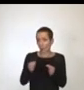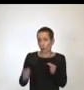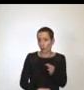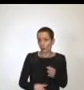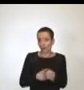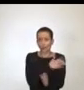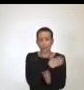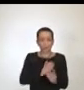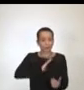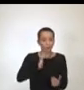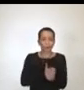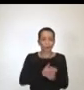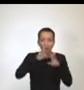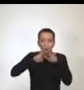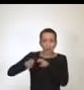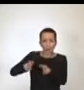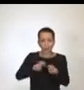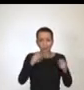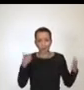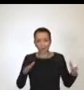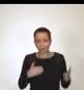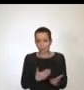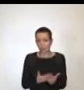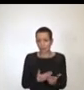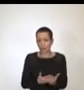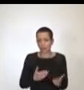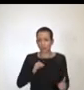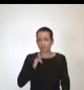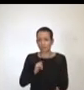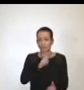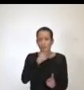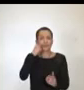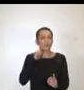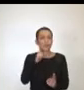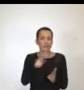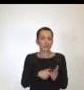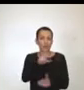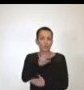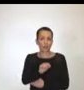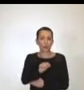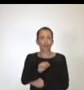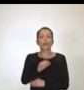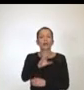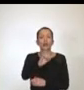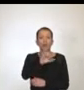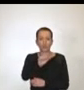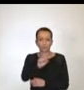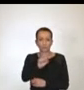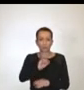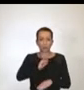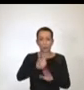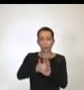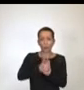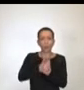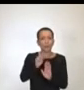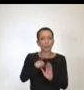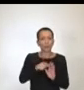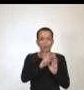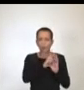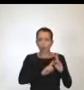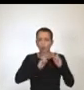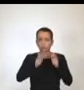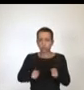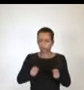documents analysés confirment que jusqu'en mai 2020, le COS n'a pas joué collégialement le rôle que lui assigne la